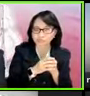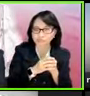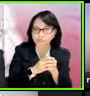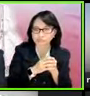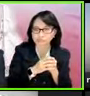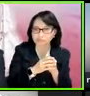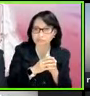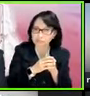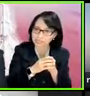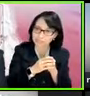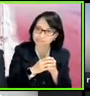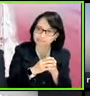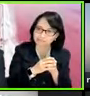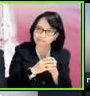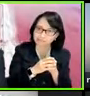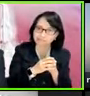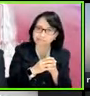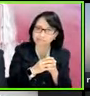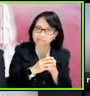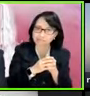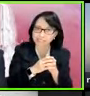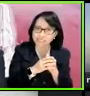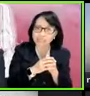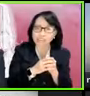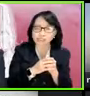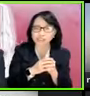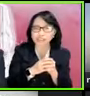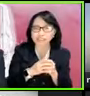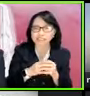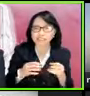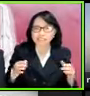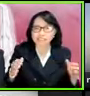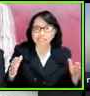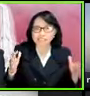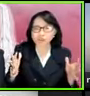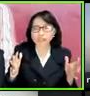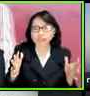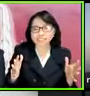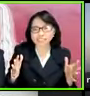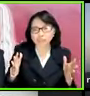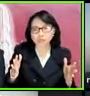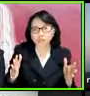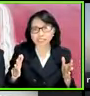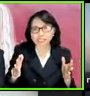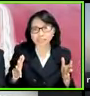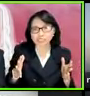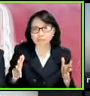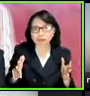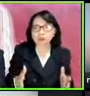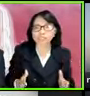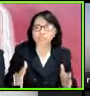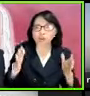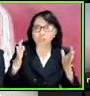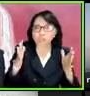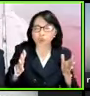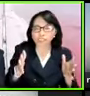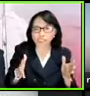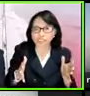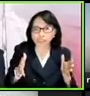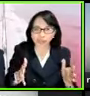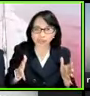amin amin seharusnya saudara sanggup melihat bahwa